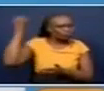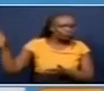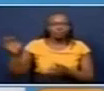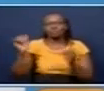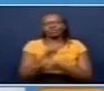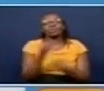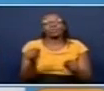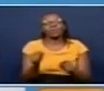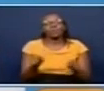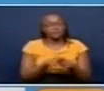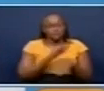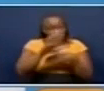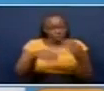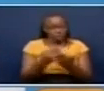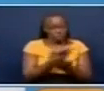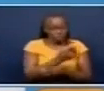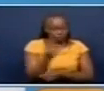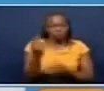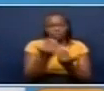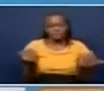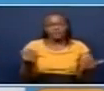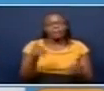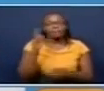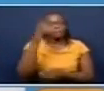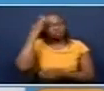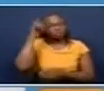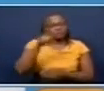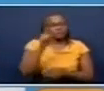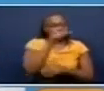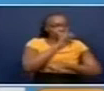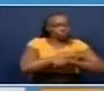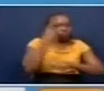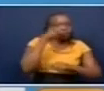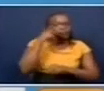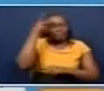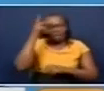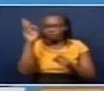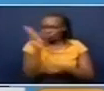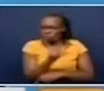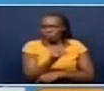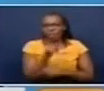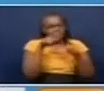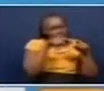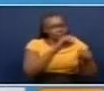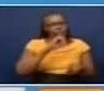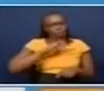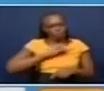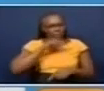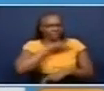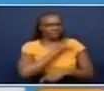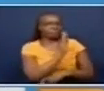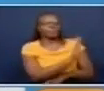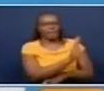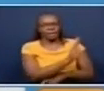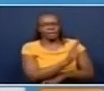pale ajue ya kwamba asomei mama yake, anajisomea yeye mwenyewe. Ajue vivi